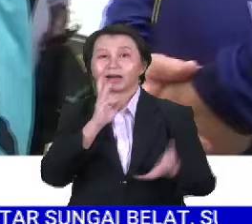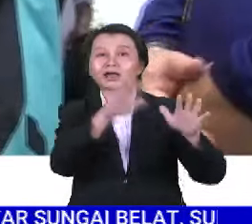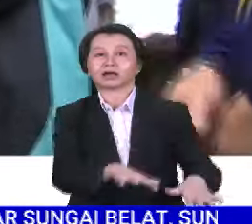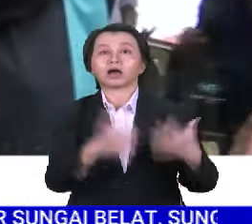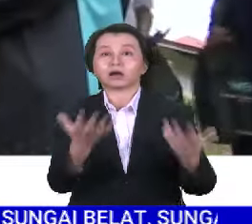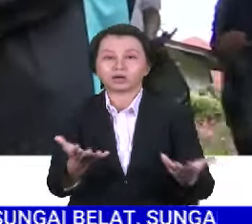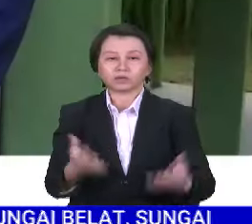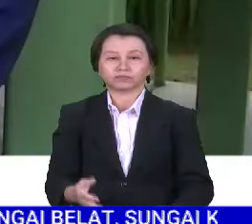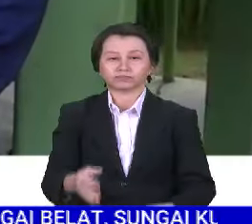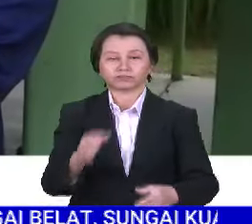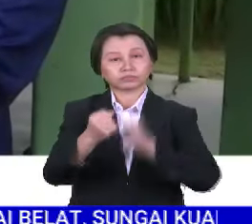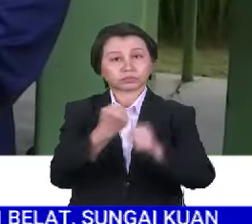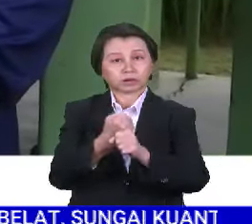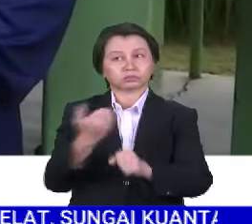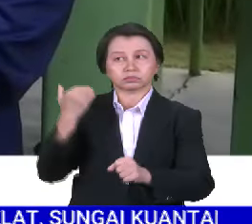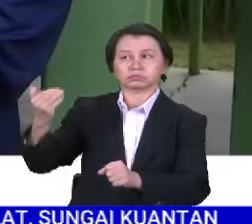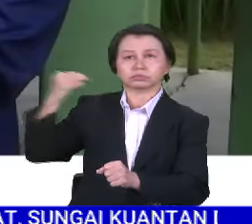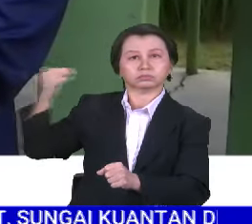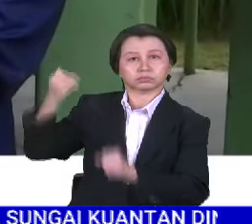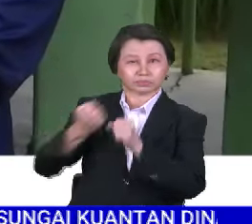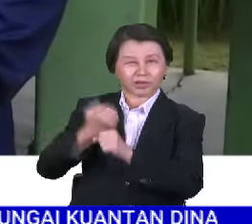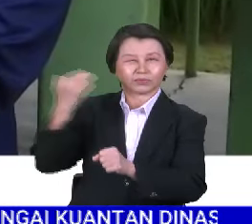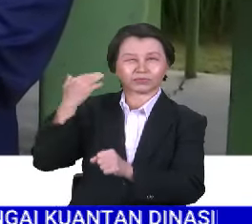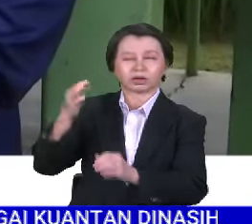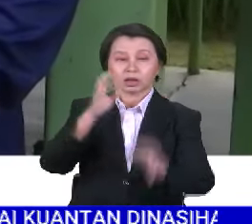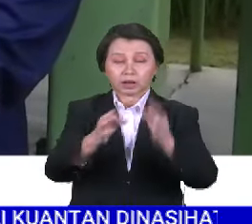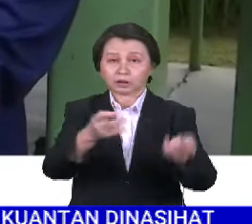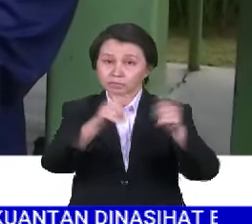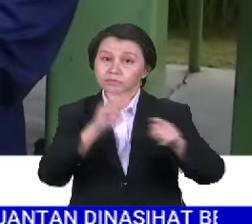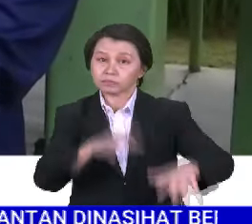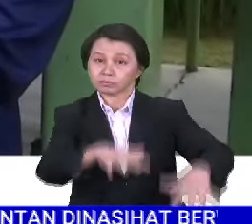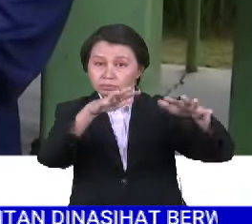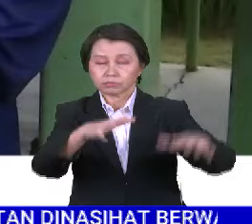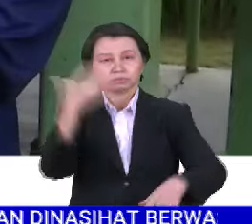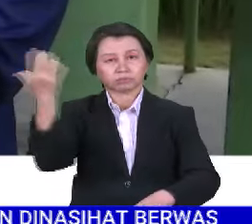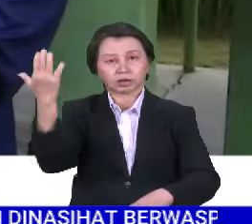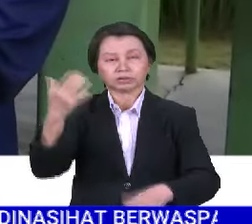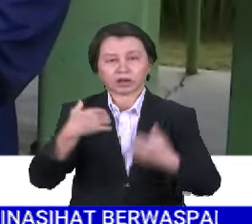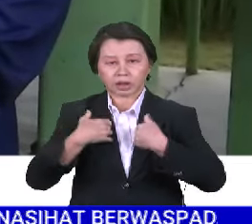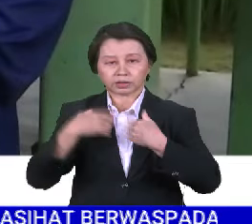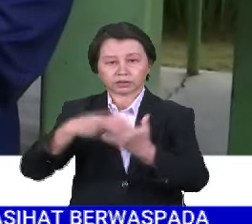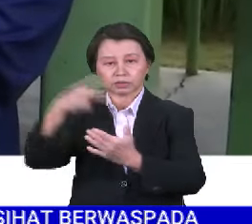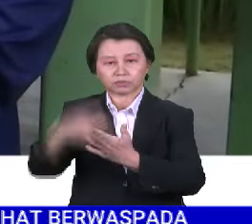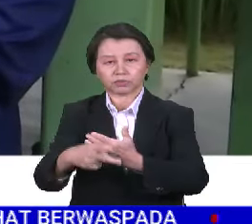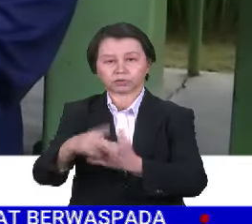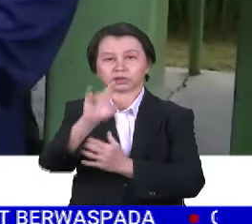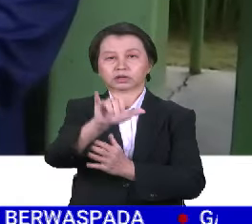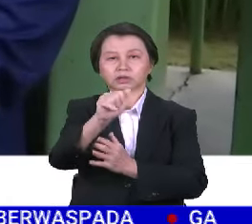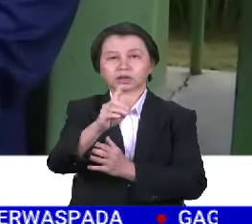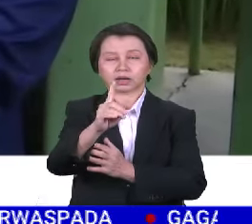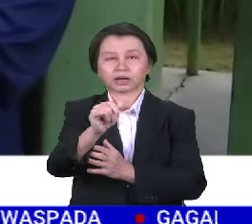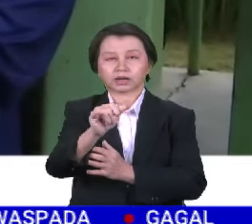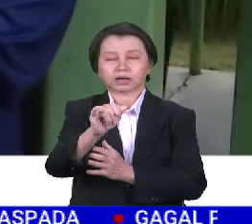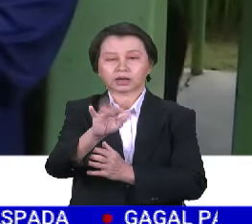kebiasaannya pada tahun-tahun sebelum pada ini, seandainya berlakunya banjir, biasanya kita akan mengadakan program seperti YADIM Lestari yang